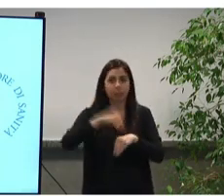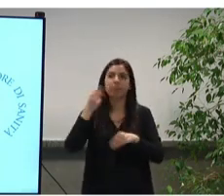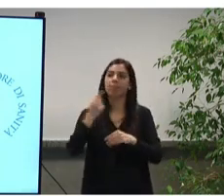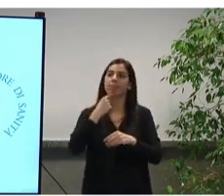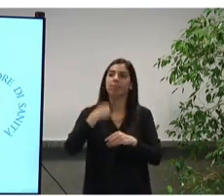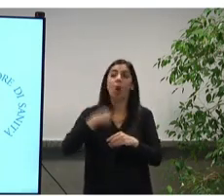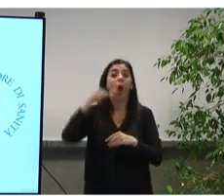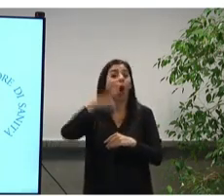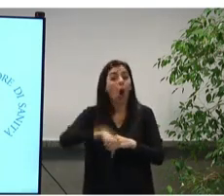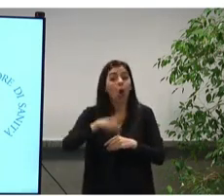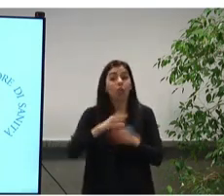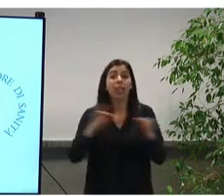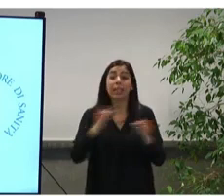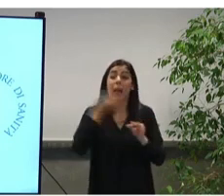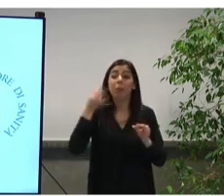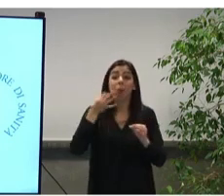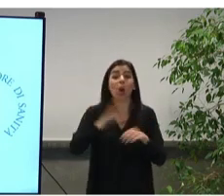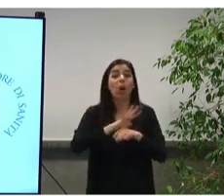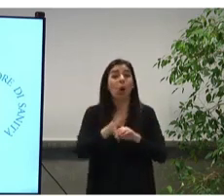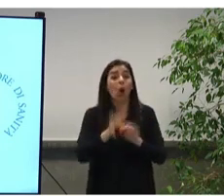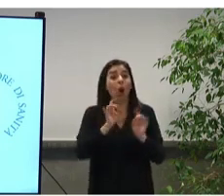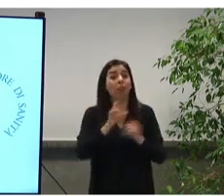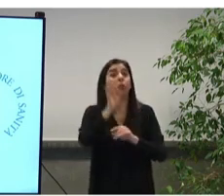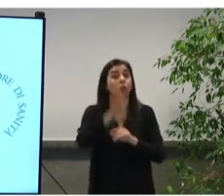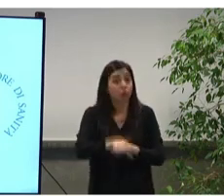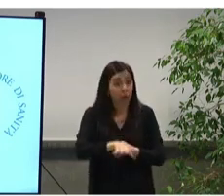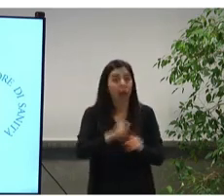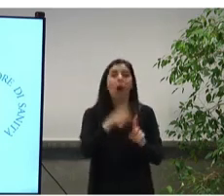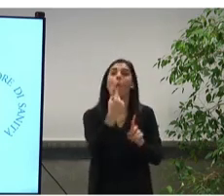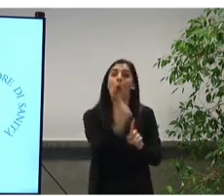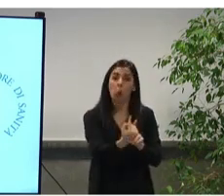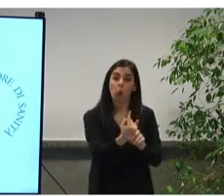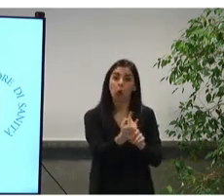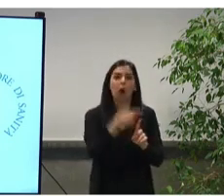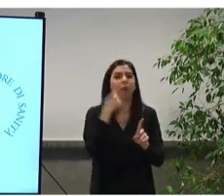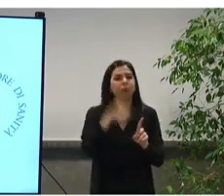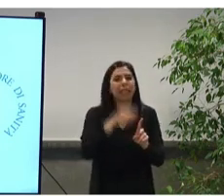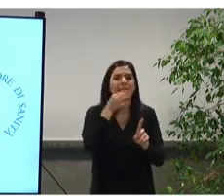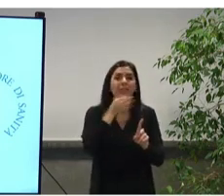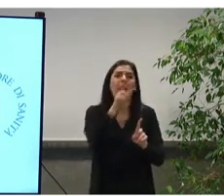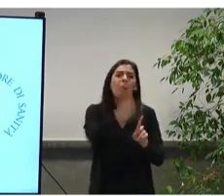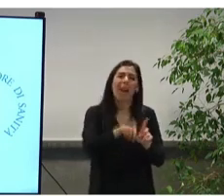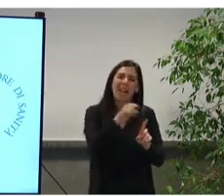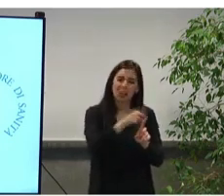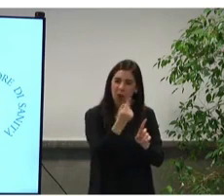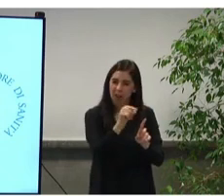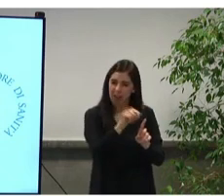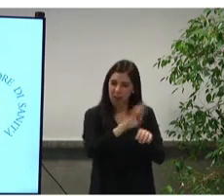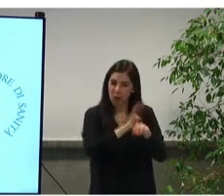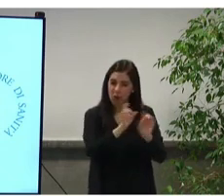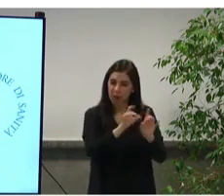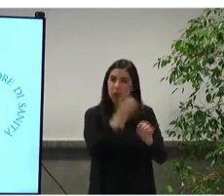un tampone positivo, vuol dire che questo si riferisce a una persona che si è ammalata